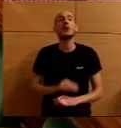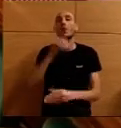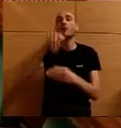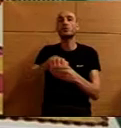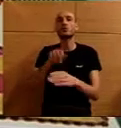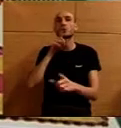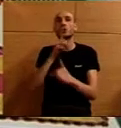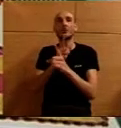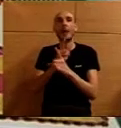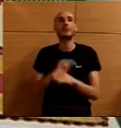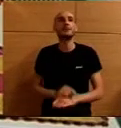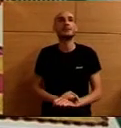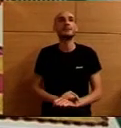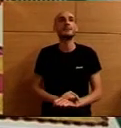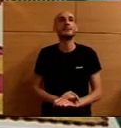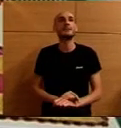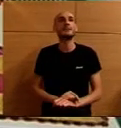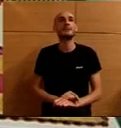Vots en contra?